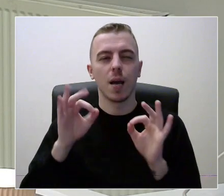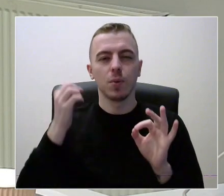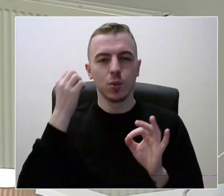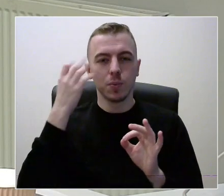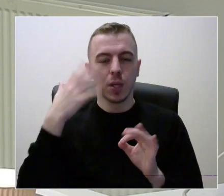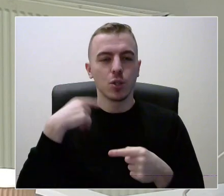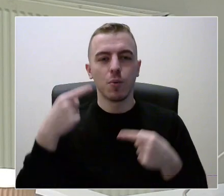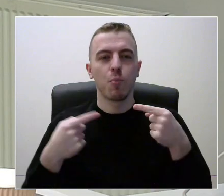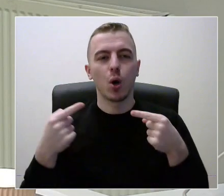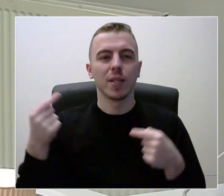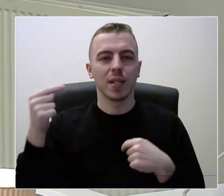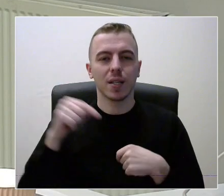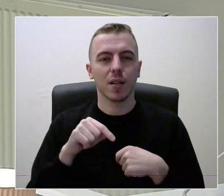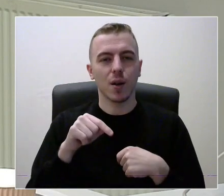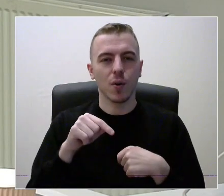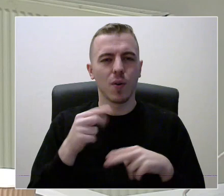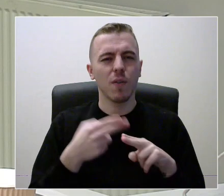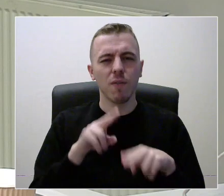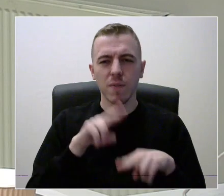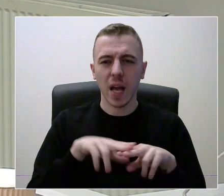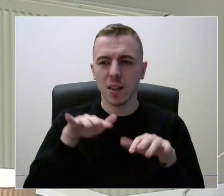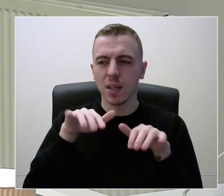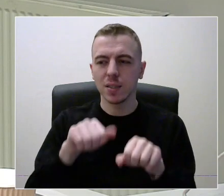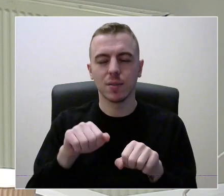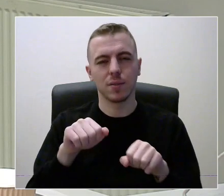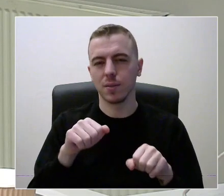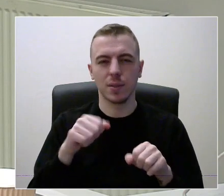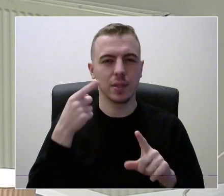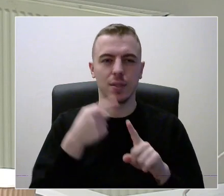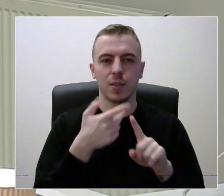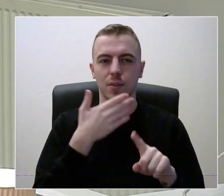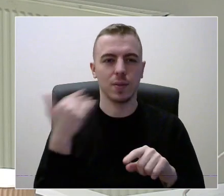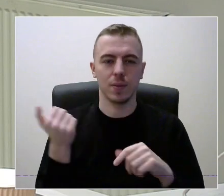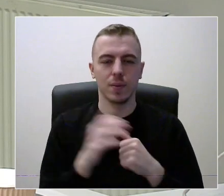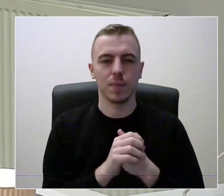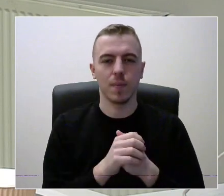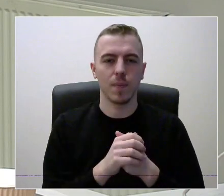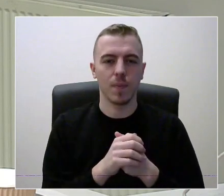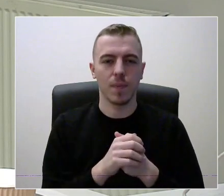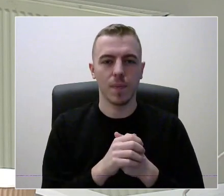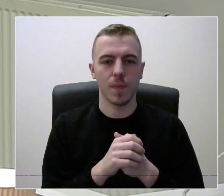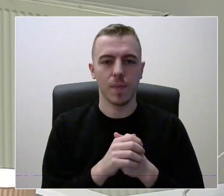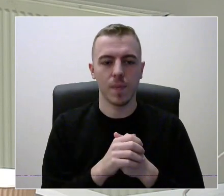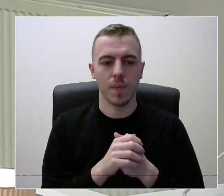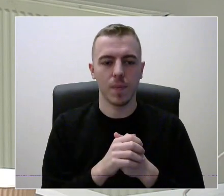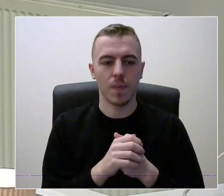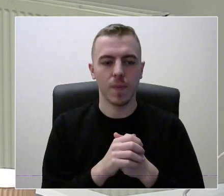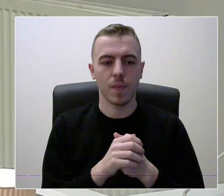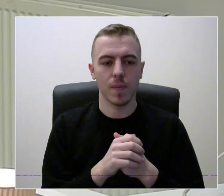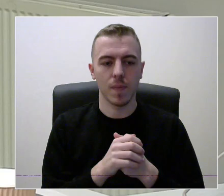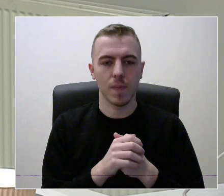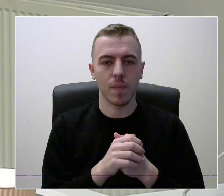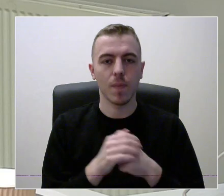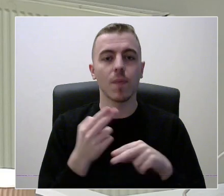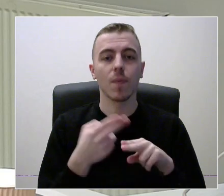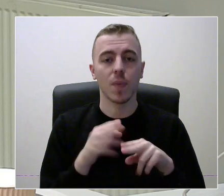politiką atėjau visiškai ne dėl postų ar dar kažkokių svarbių galių. Bet be postų galių jūs neįgyvendinsit taip, pažadu. Būtent apie tai ir